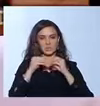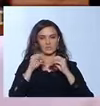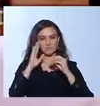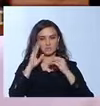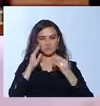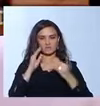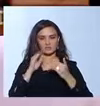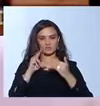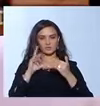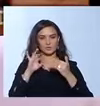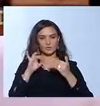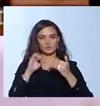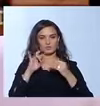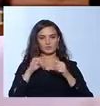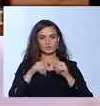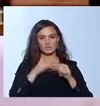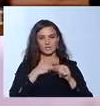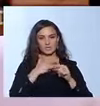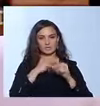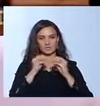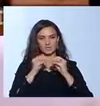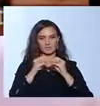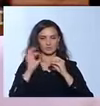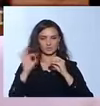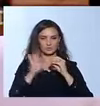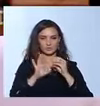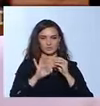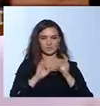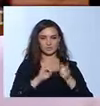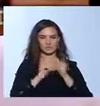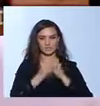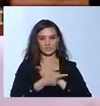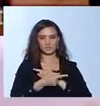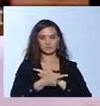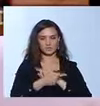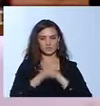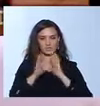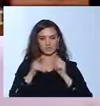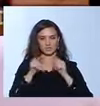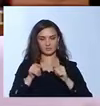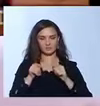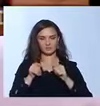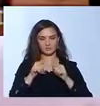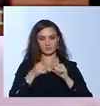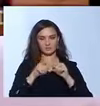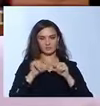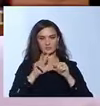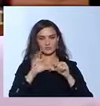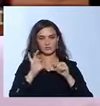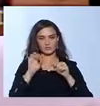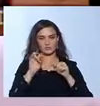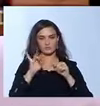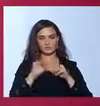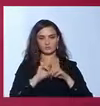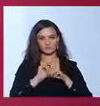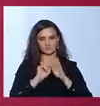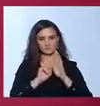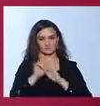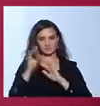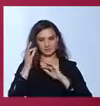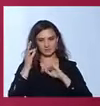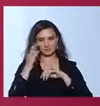მამაკაცური ტიპის ჰორმონის ტესტოსტერონის დაახლოებით 10%-ის გარდაქმნა ხდება დიჰიდროტესტოსტერონად. ეს ჰორმონი მიდის